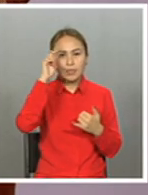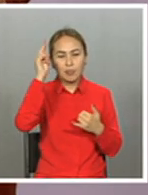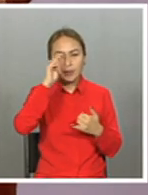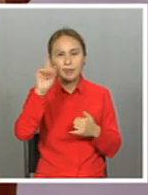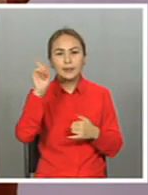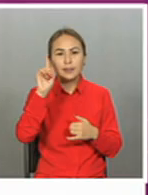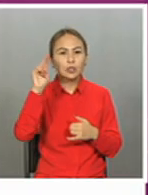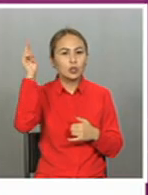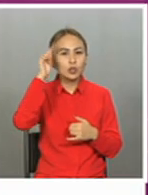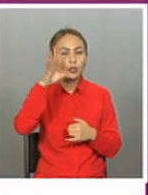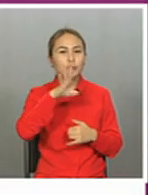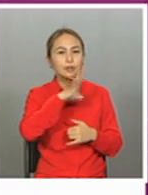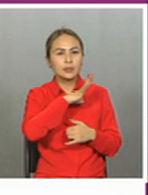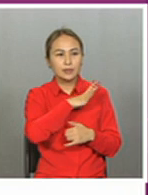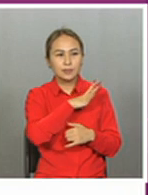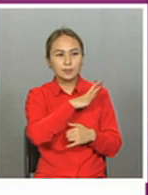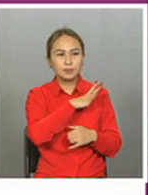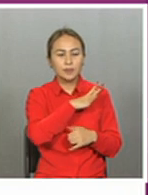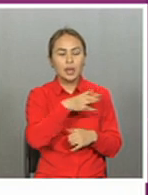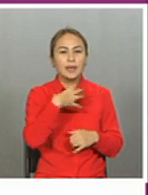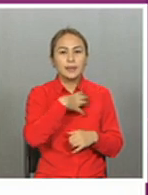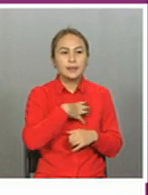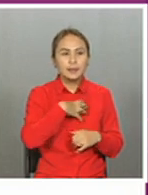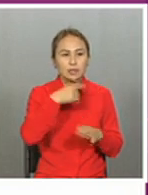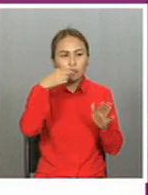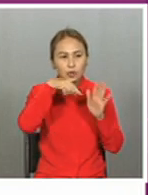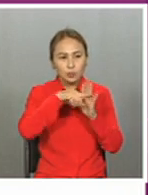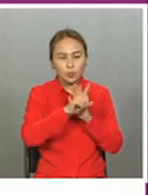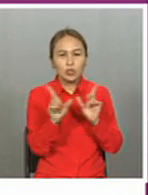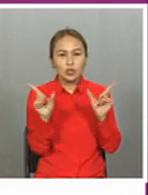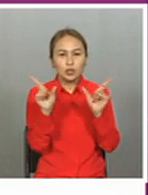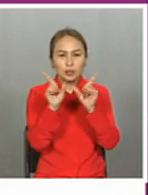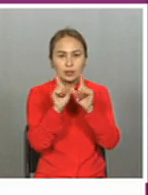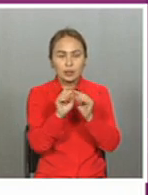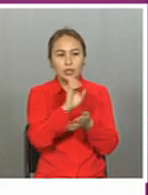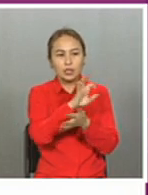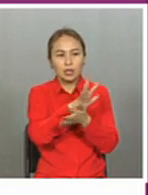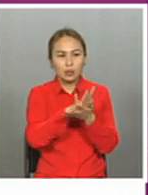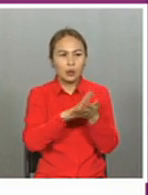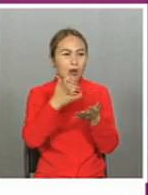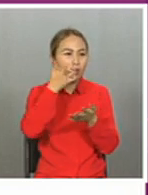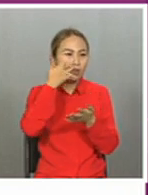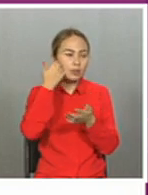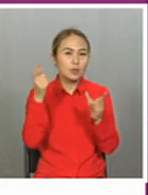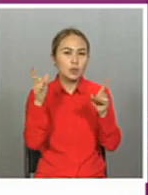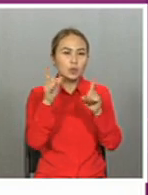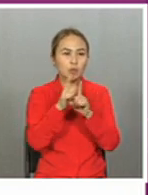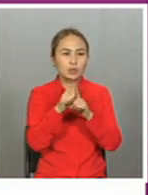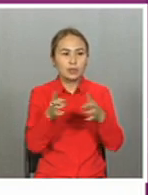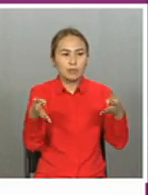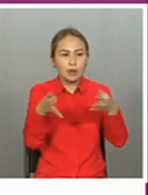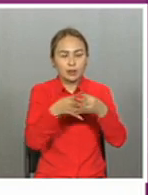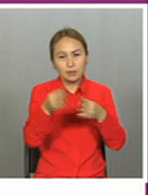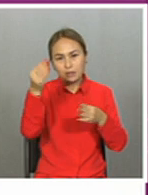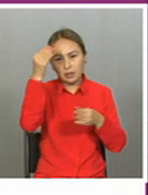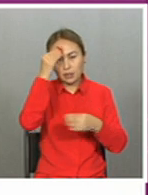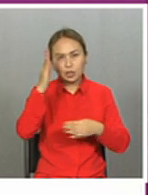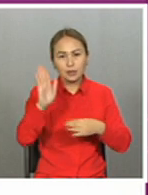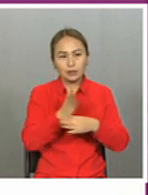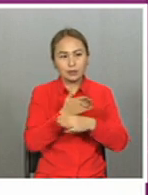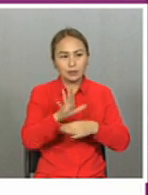нені үйрендік? Негізгі түбірге жұрнақтар жалғау арқылы түбірлес сөздердің мағынасын